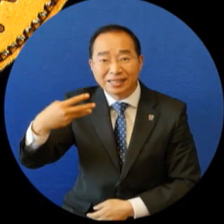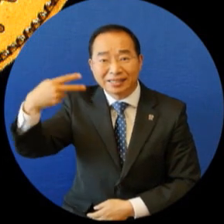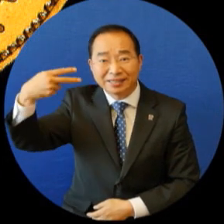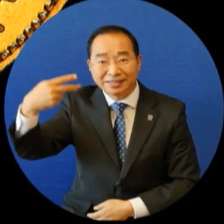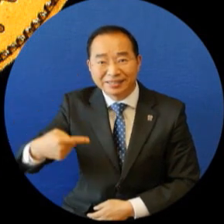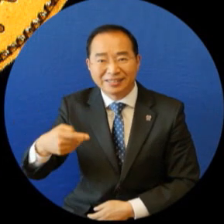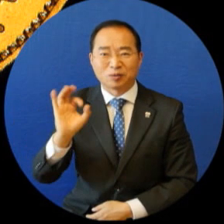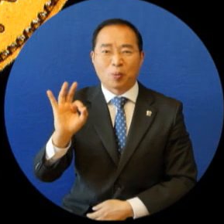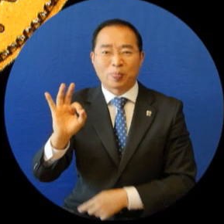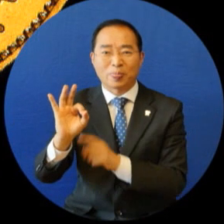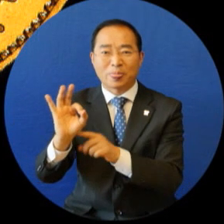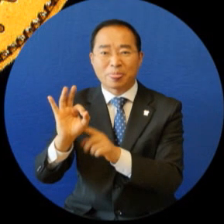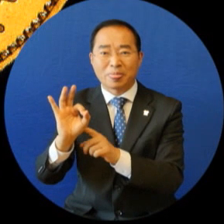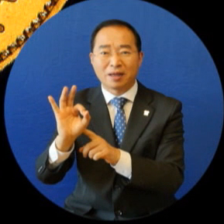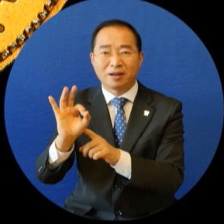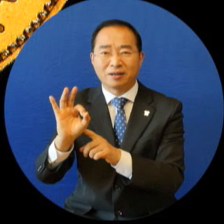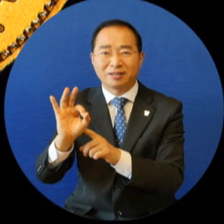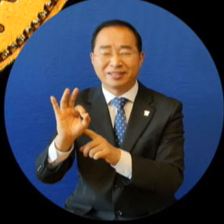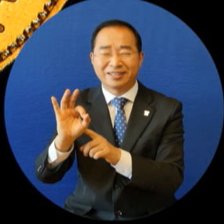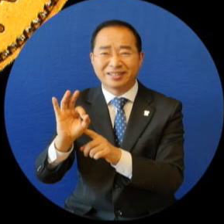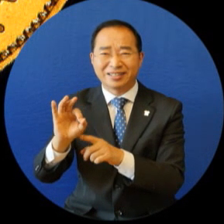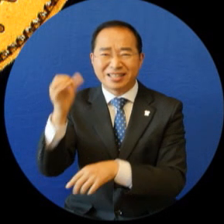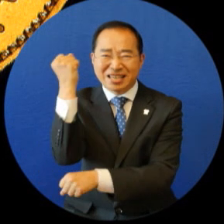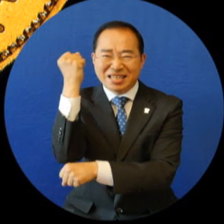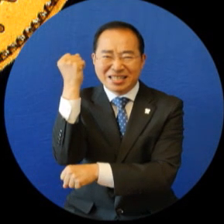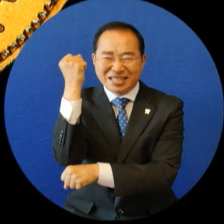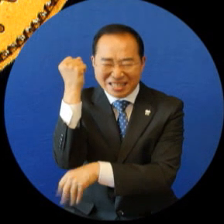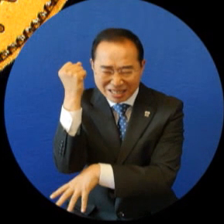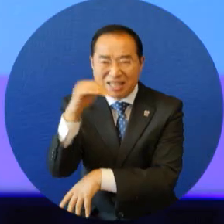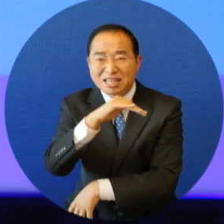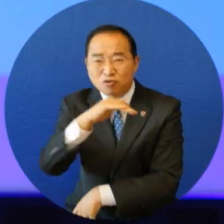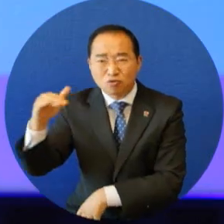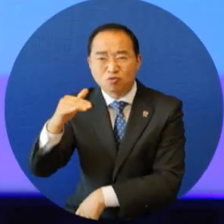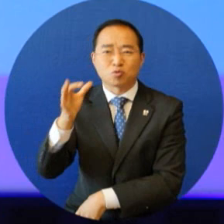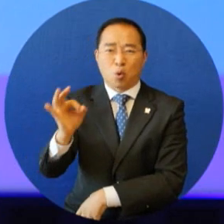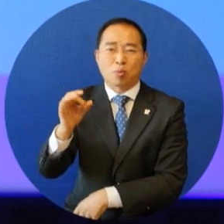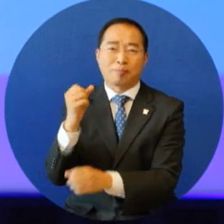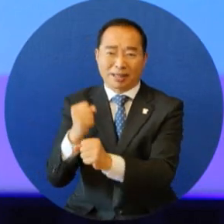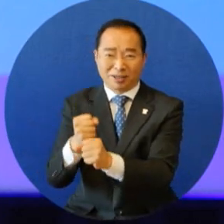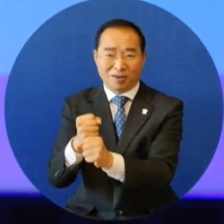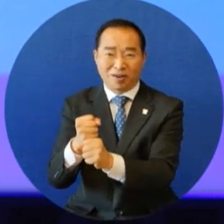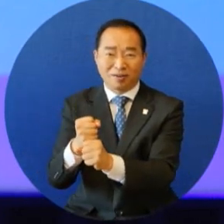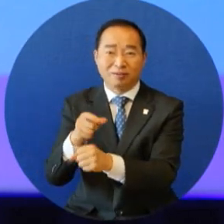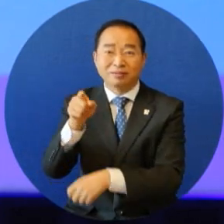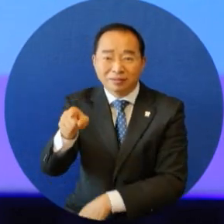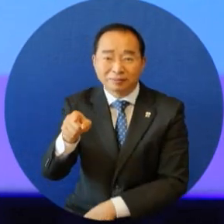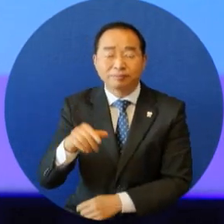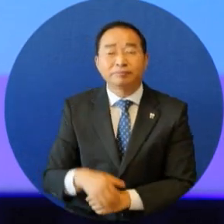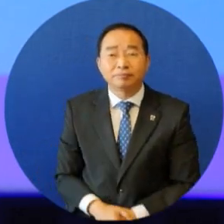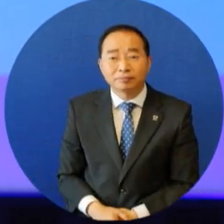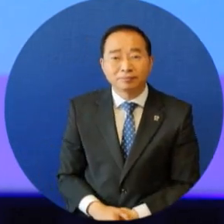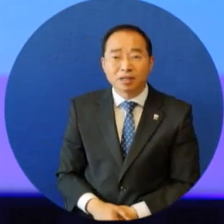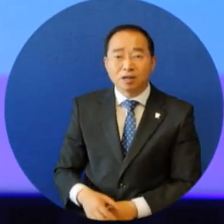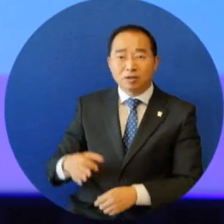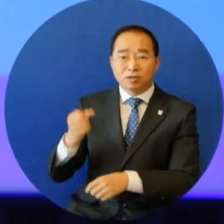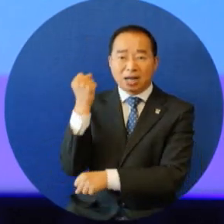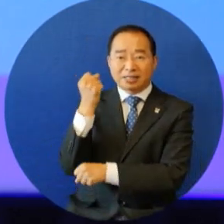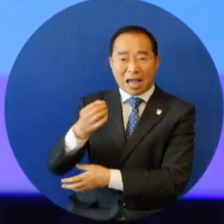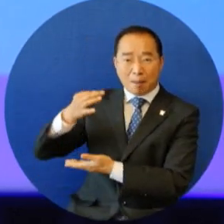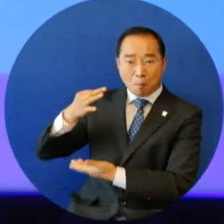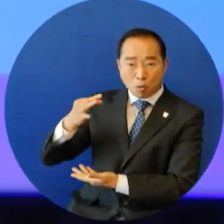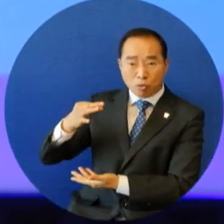어떤 의미에서 근대 최초의 기축통화가 길더화입니다. 그러니까 우리가 흔히 자본주의 씨앗이라고 부를 수